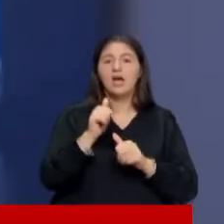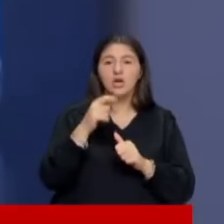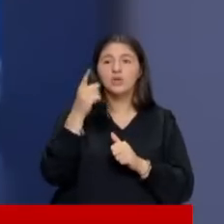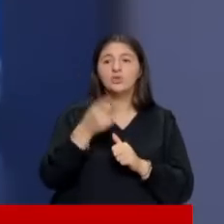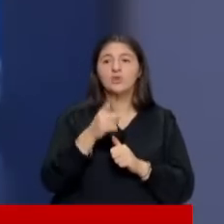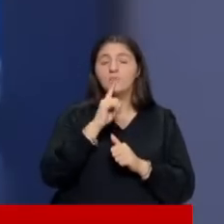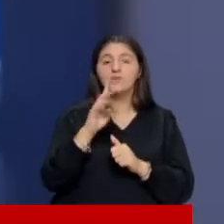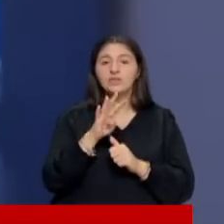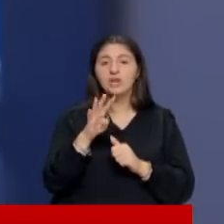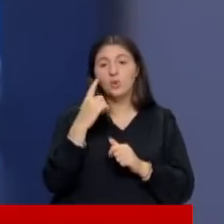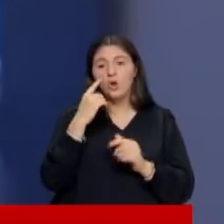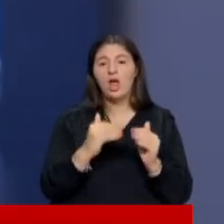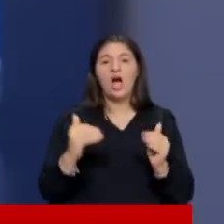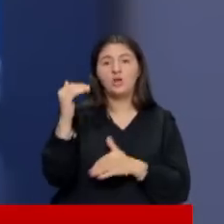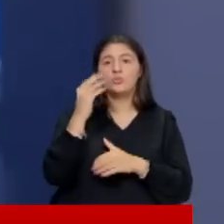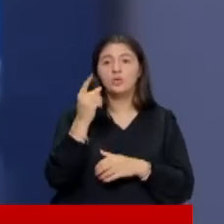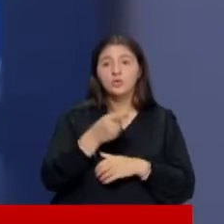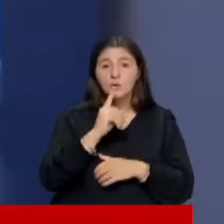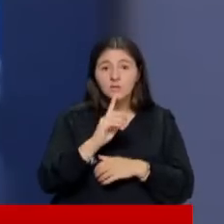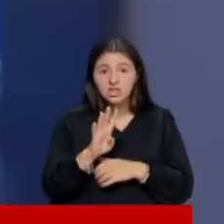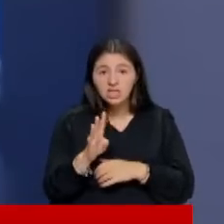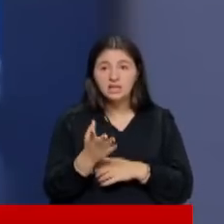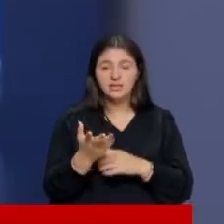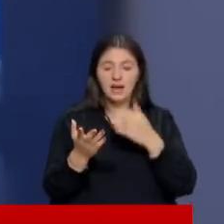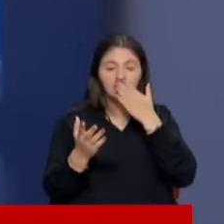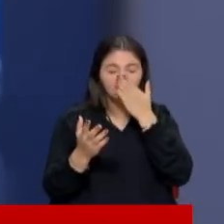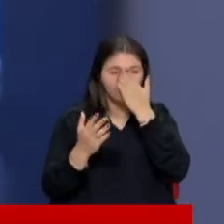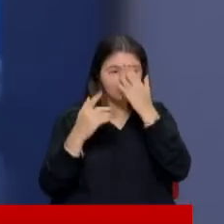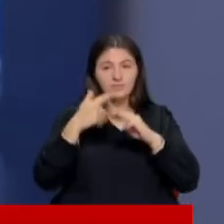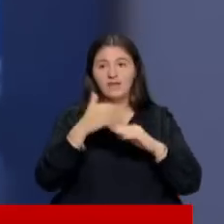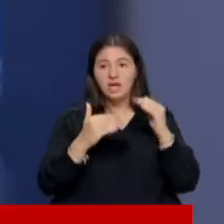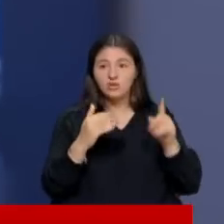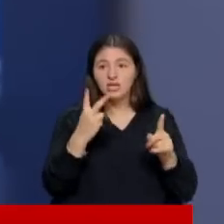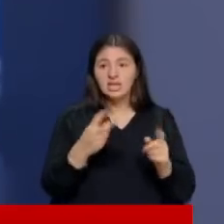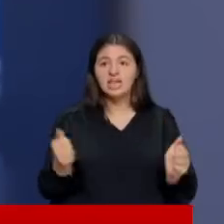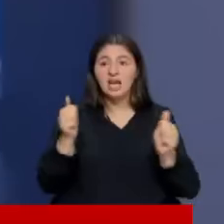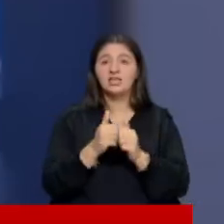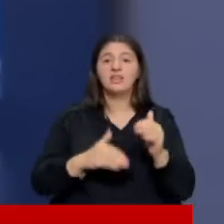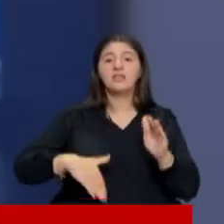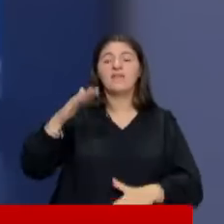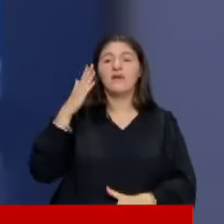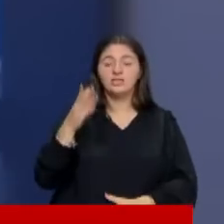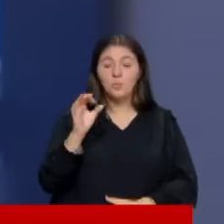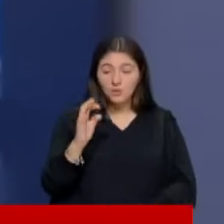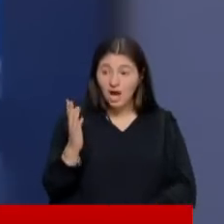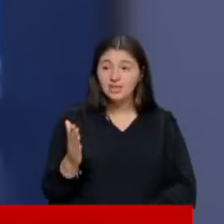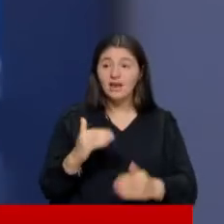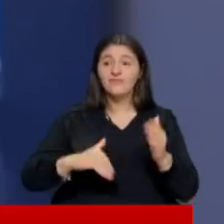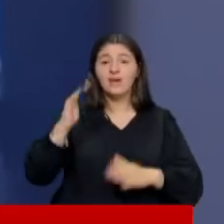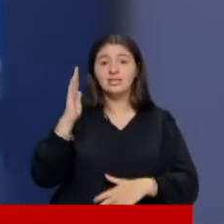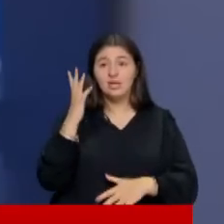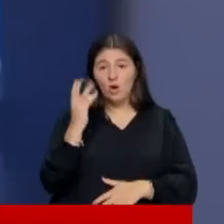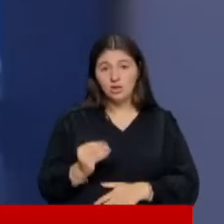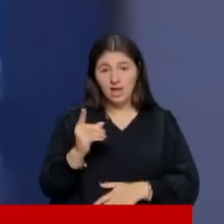%140 civarında artmıştı %140 yani Enflasyonun iki katından fazla bu kadar yüksek